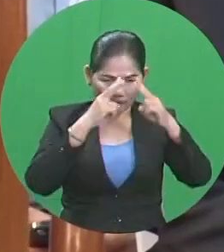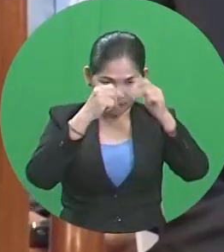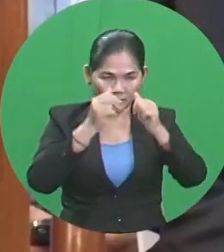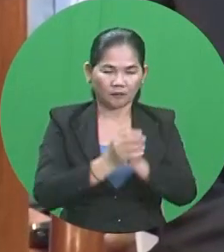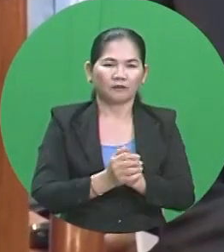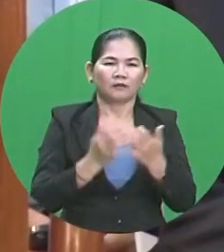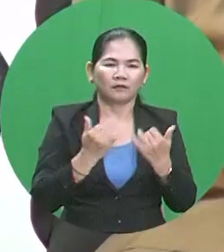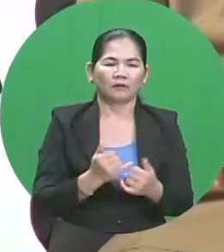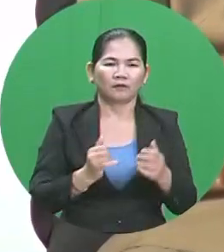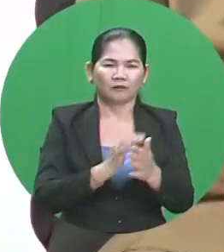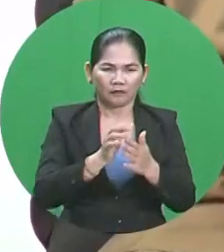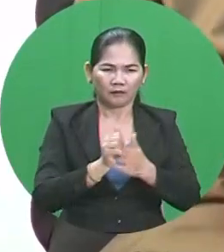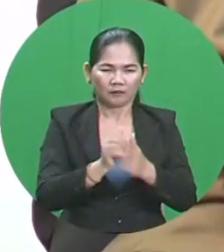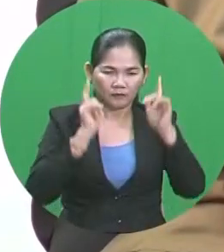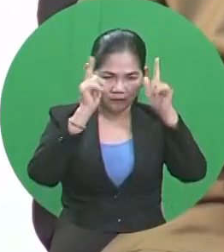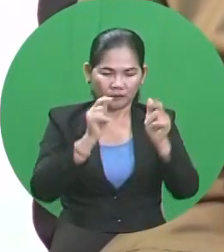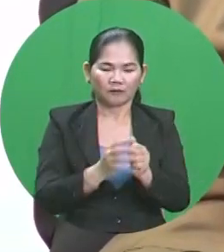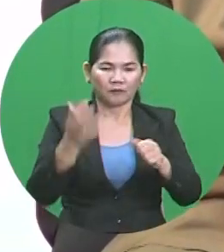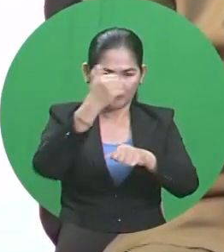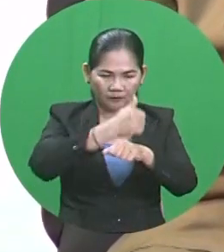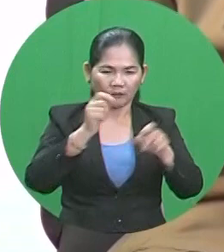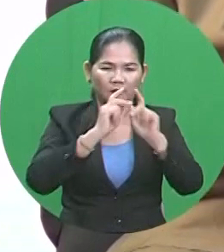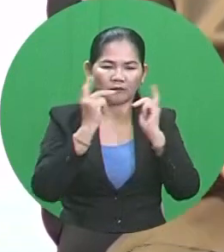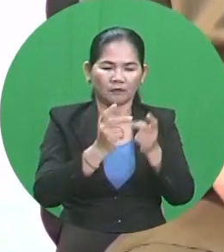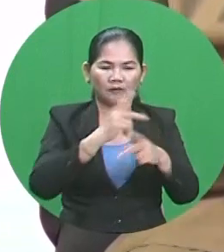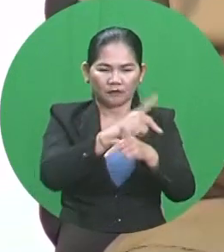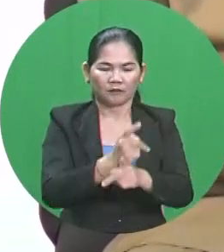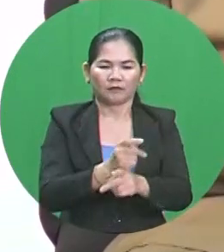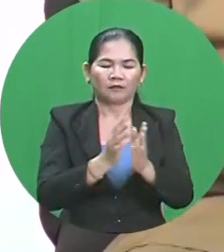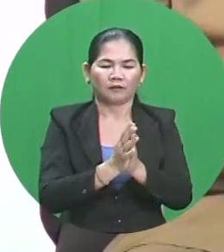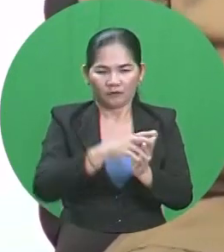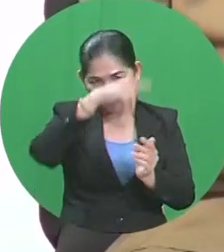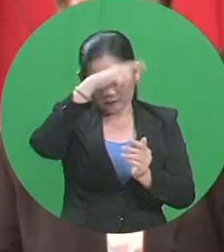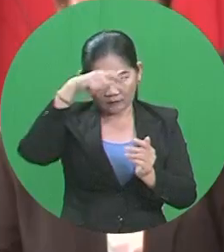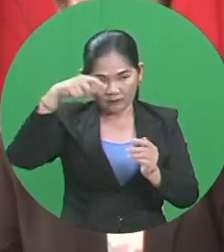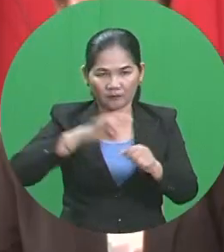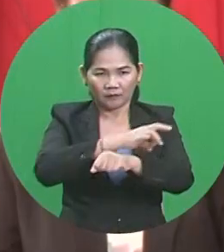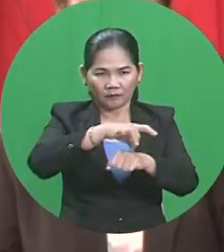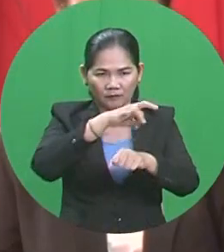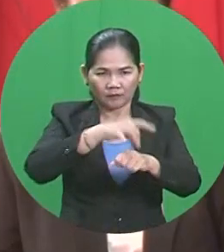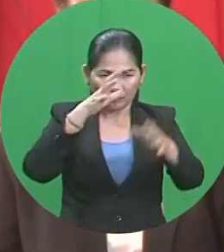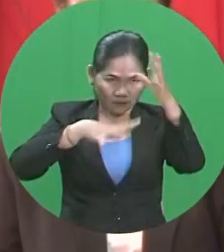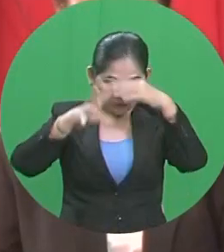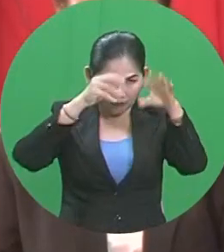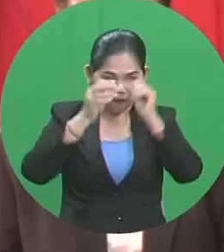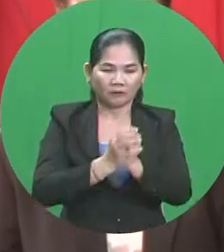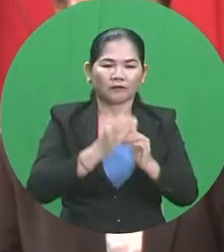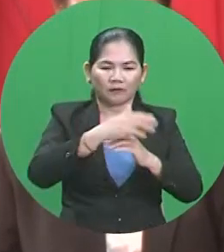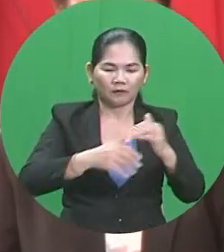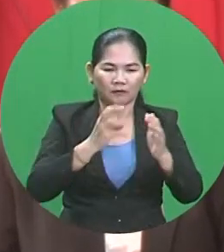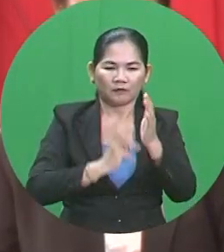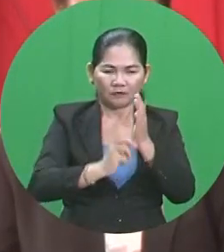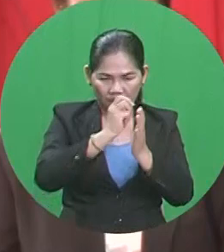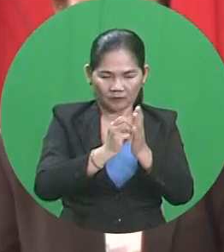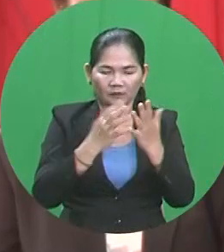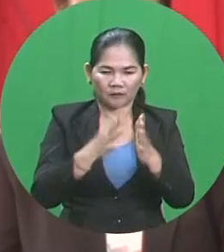ដូច្នេះក្នុងនាមឯកឧត្តមជាប្រធានគណៈកម្មការផលិតភាពយន្តត្រូវការពេលសិក្សាអំពីលក្ខណៈសម្បត្តិតួអង្គ